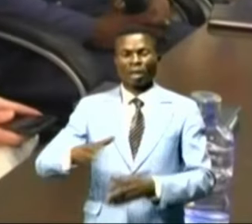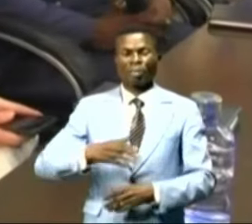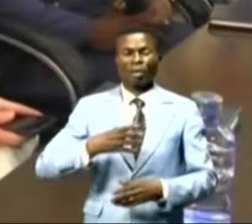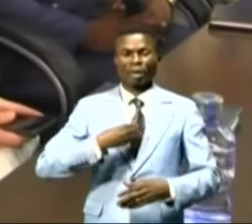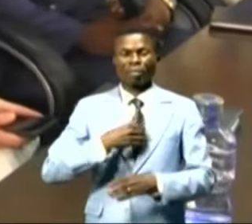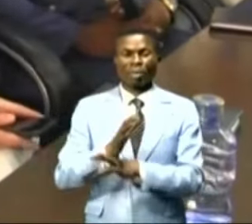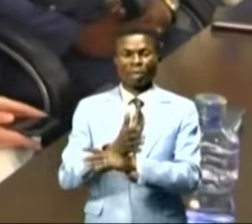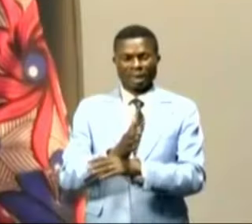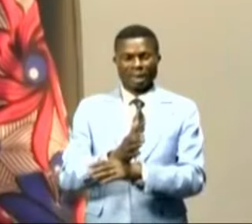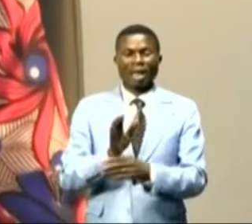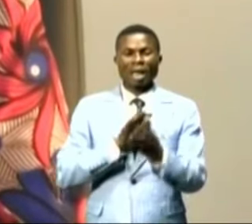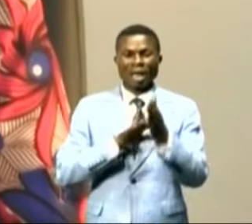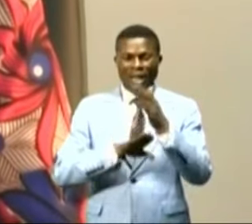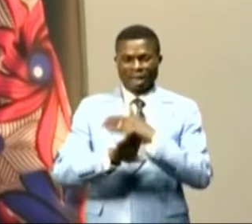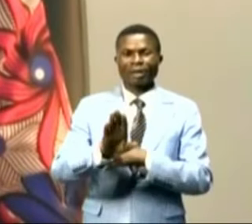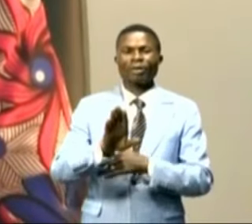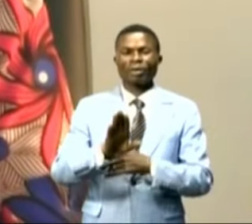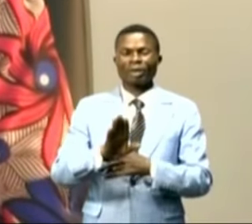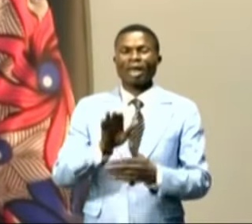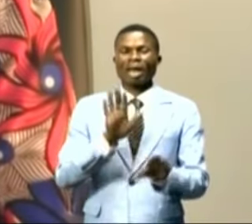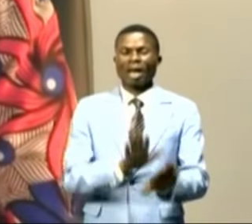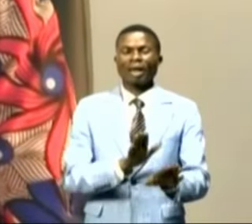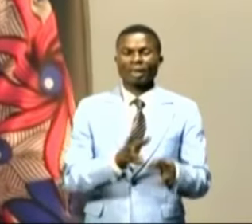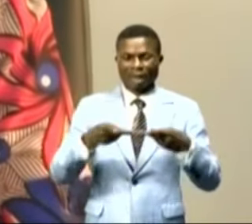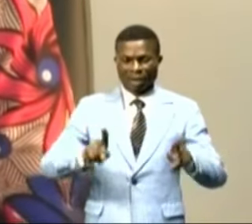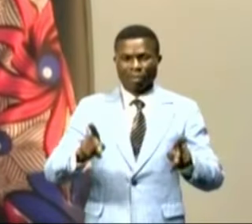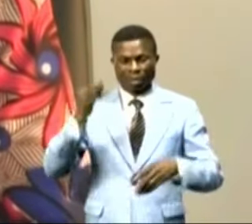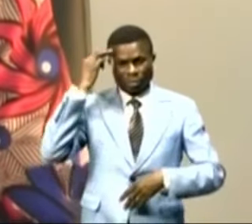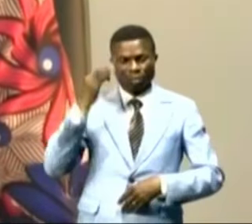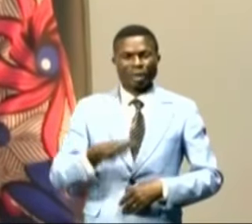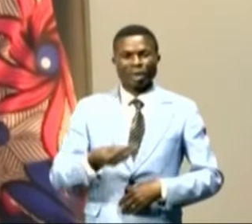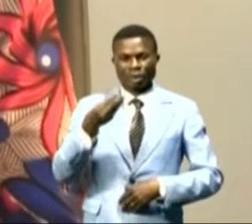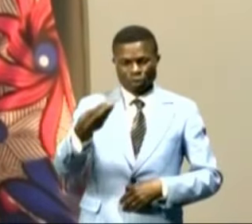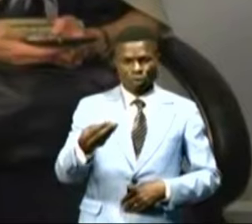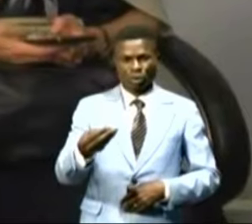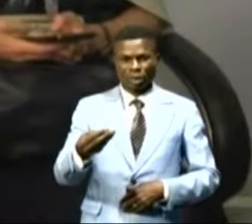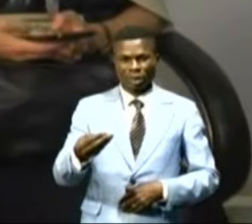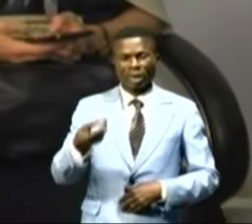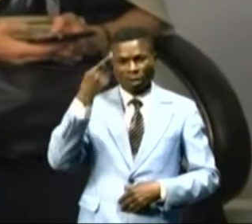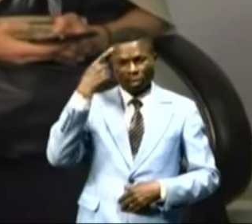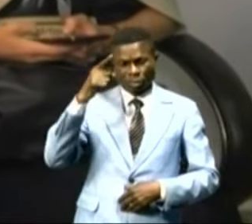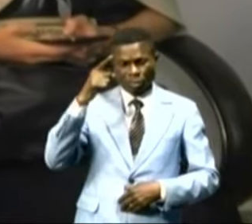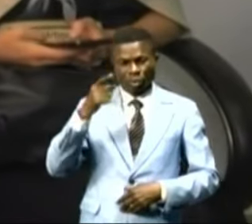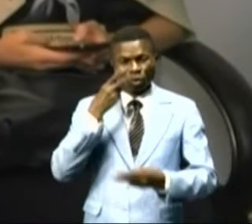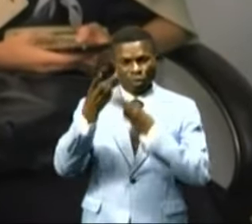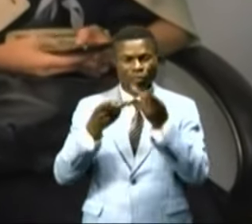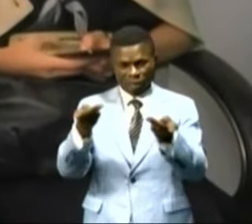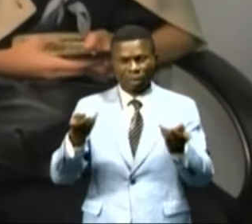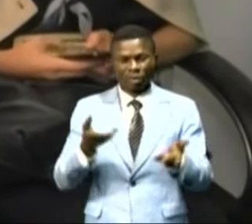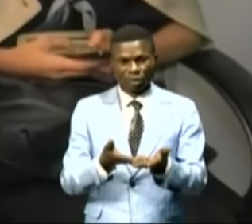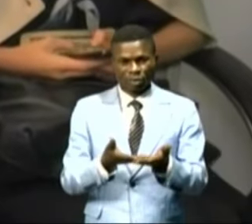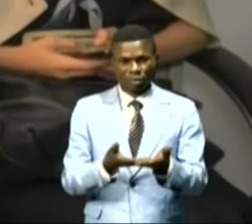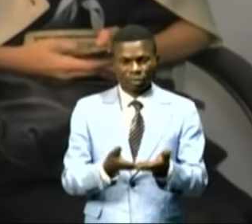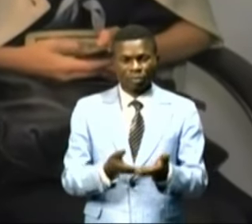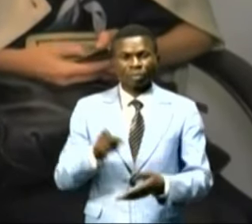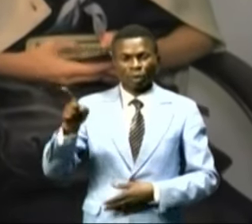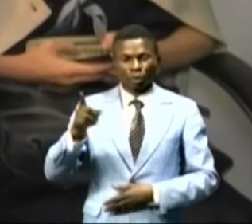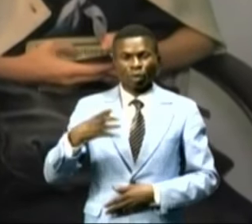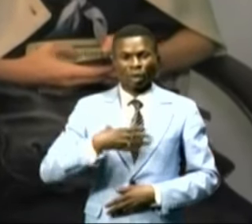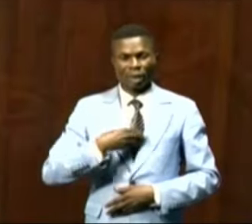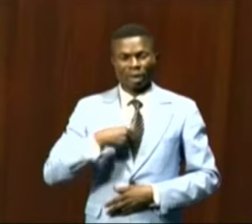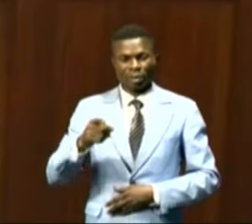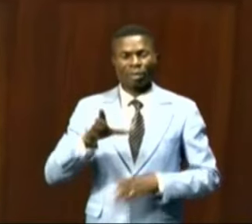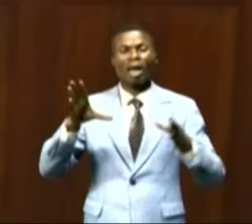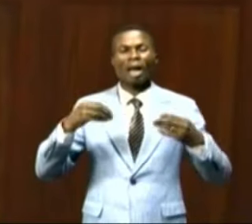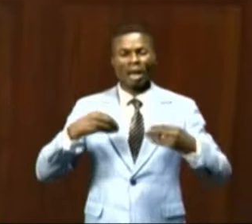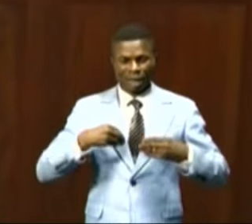dans l'optique et attend une feuille de route que la ministre prévoit d'élaborer après sa visite de terrain. Louise Amsberg est convaincue